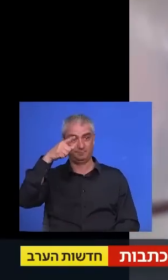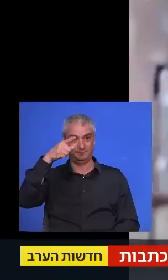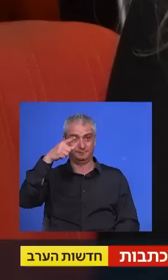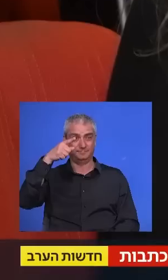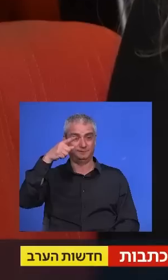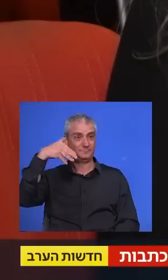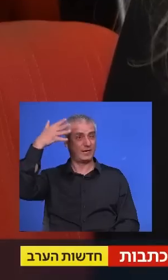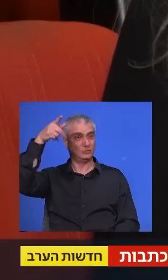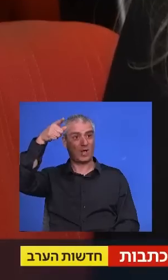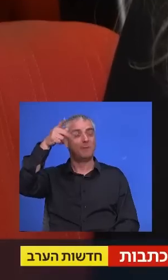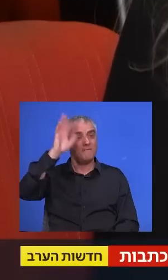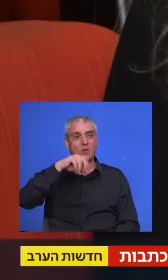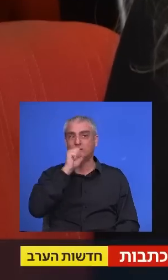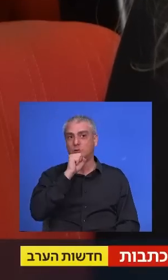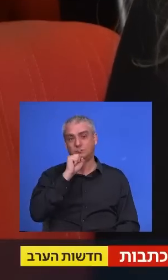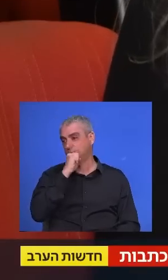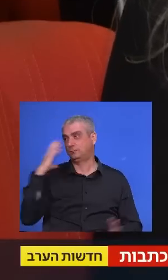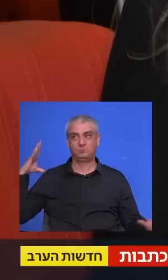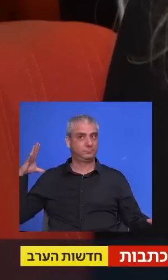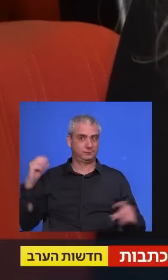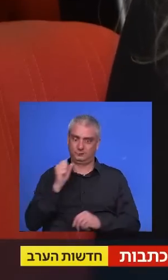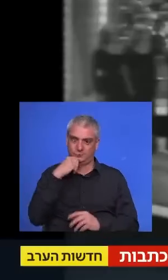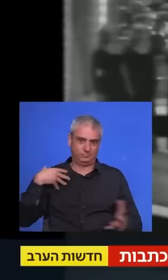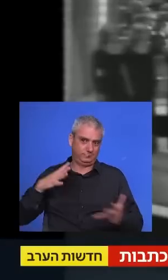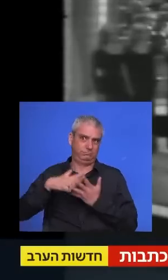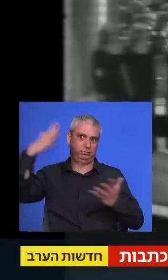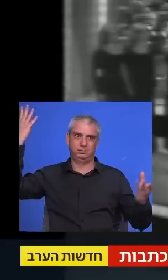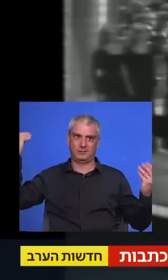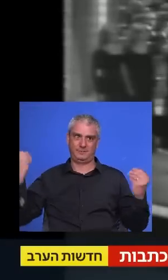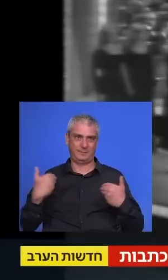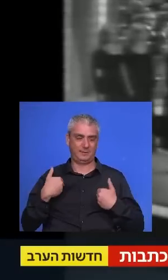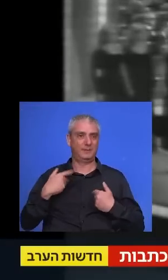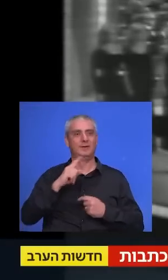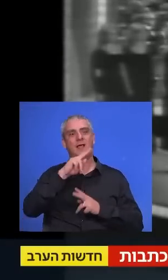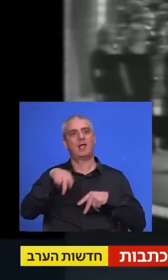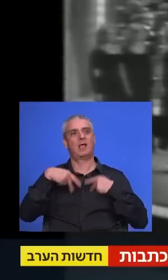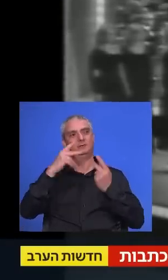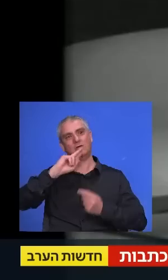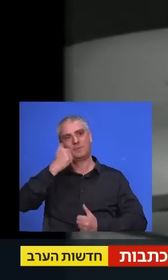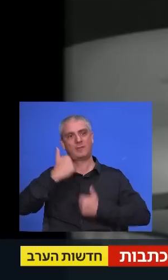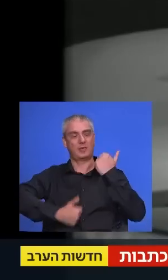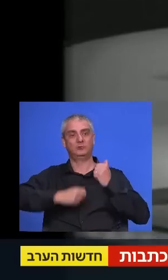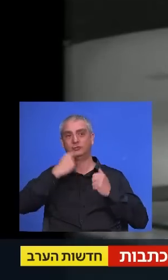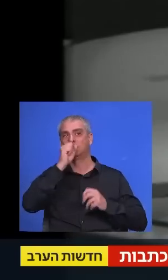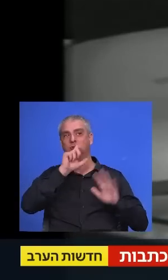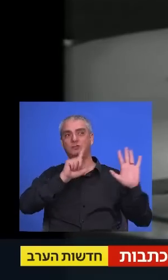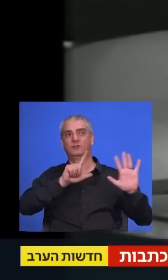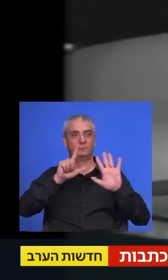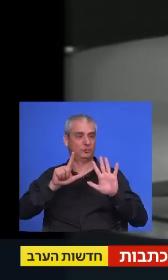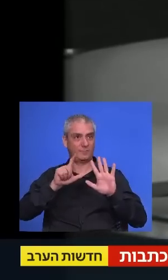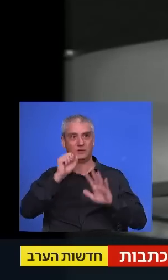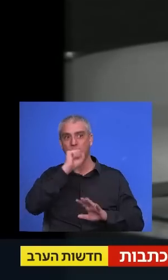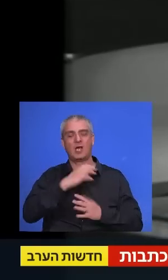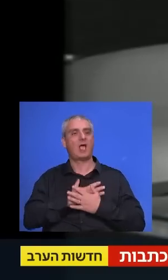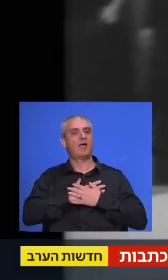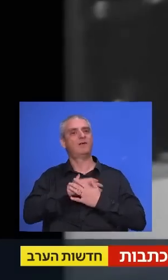עוד בנוסף שירים מתוך הרפרטואר העצום שלי. לימים חזרה אילנית שוב לתחרות בשנת 77 בשיר